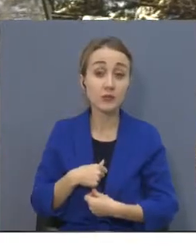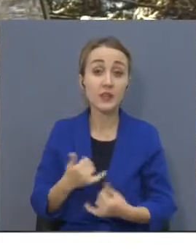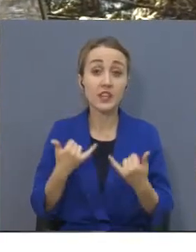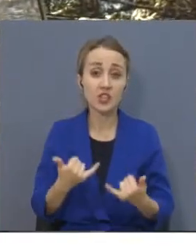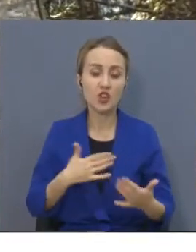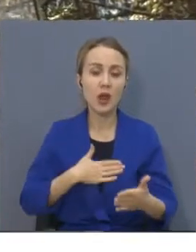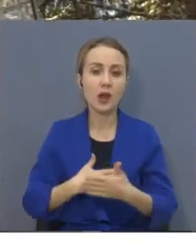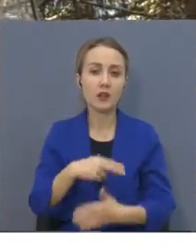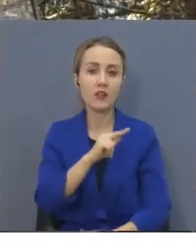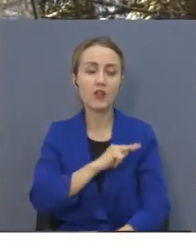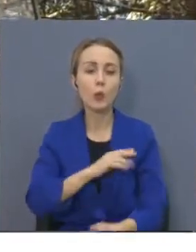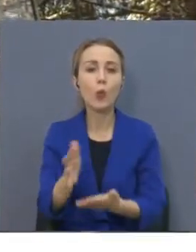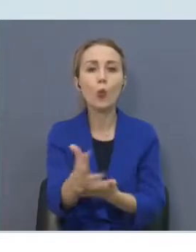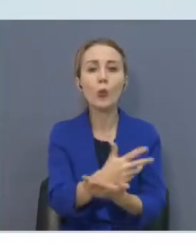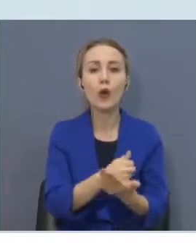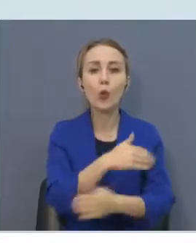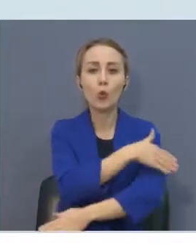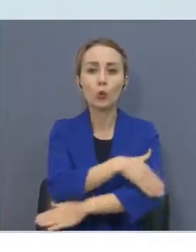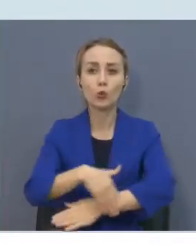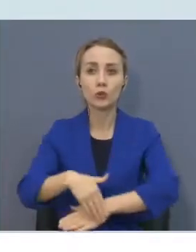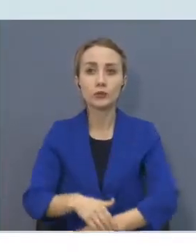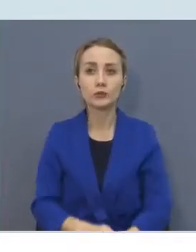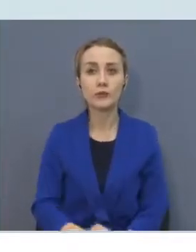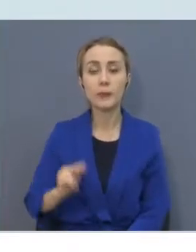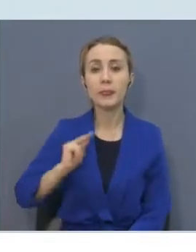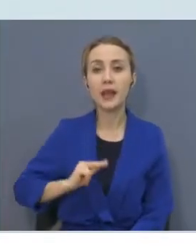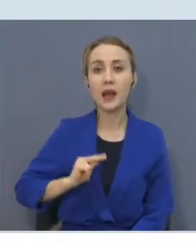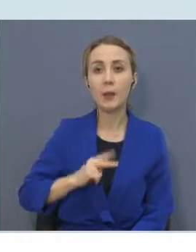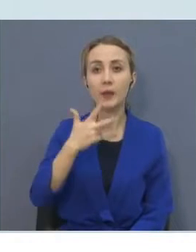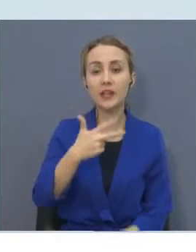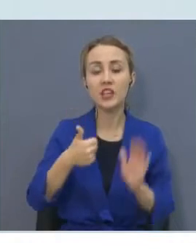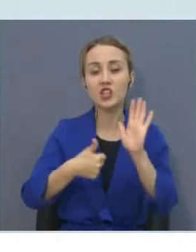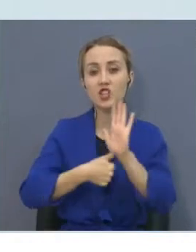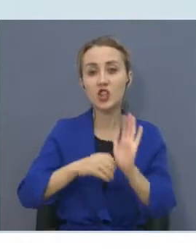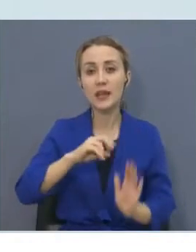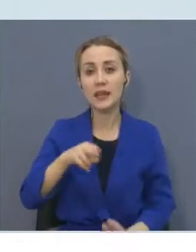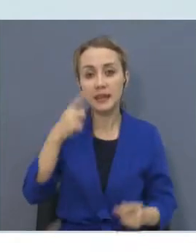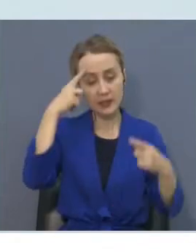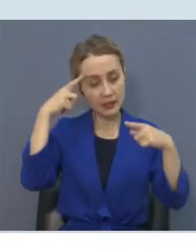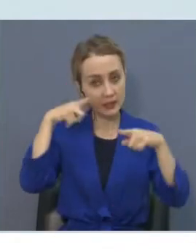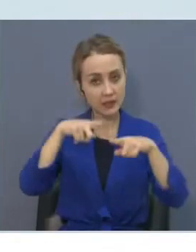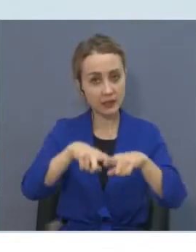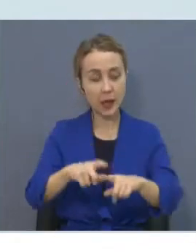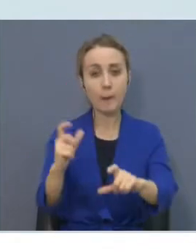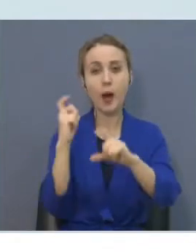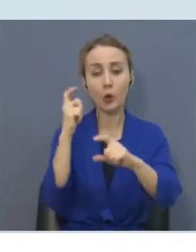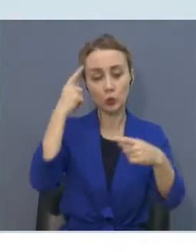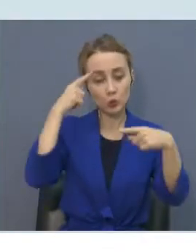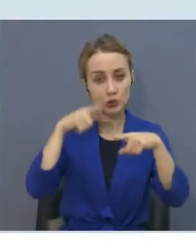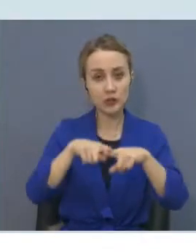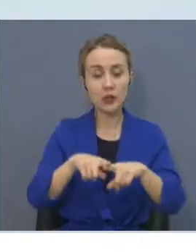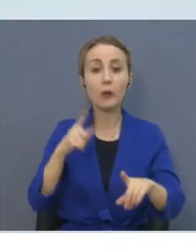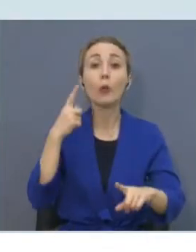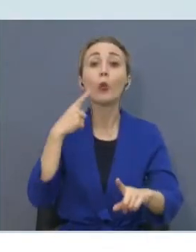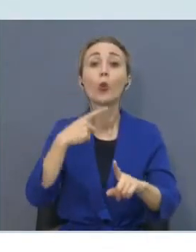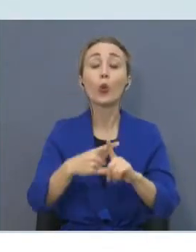активная работа по очистке улиц. Работает около 36 единиц техники вместе с самосвалами и погрузочной техникой. Плюс